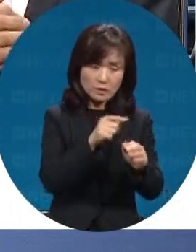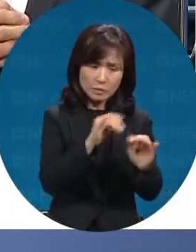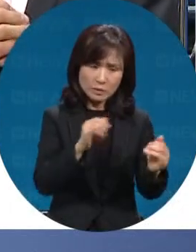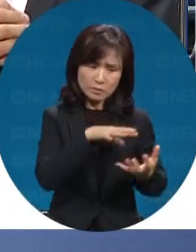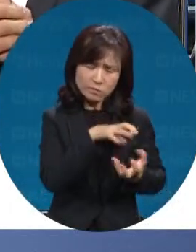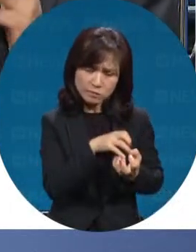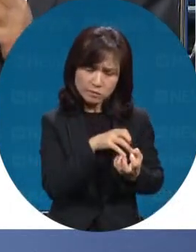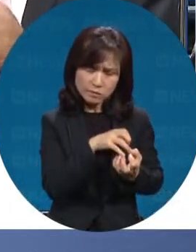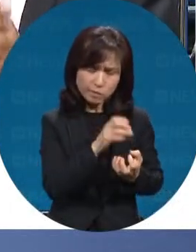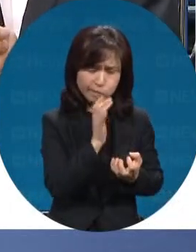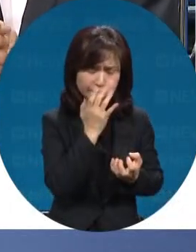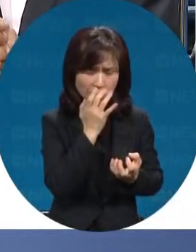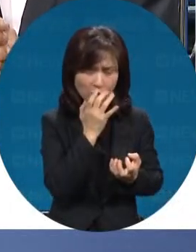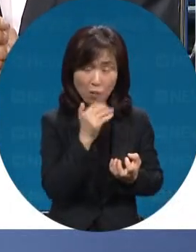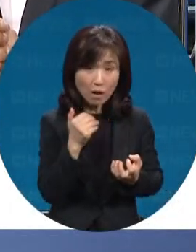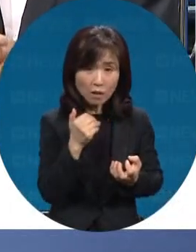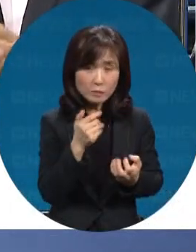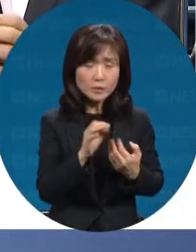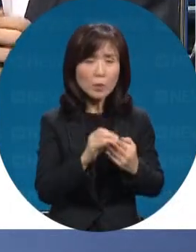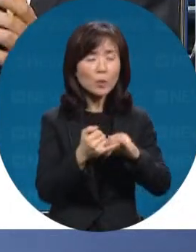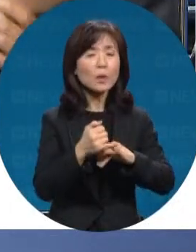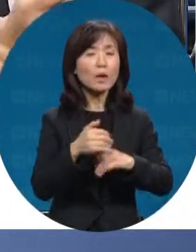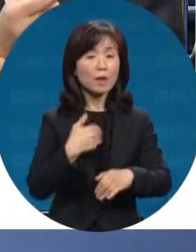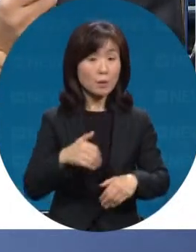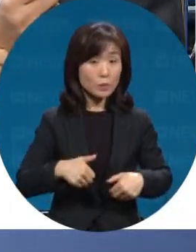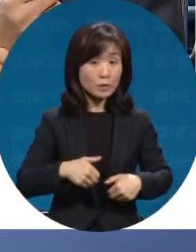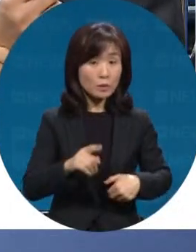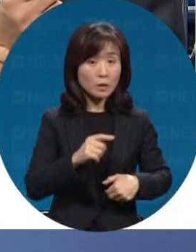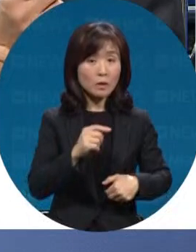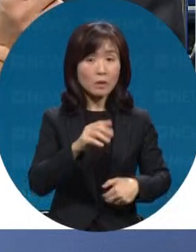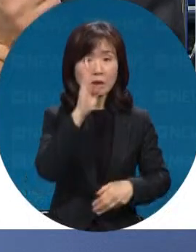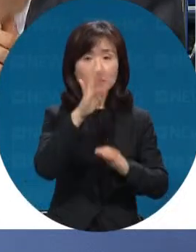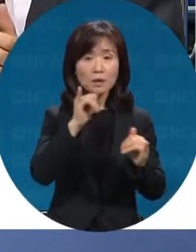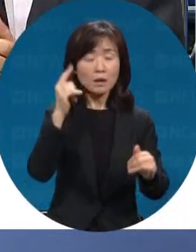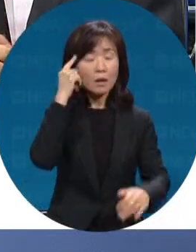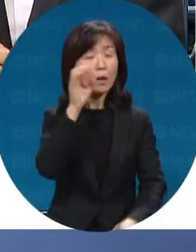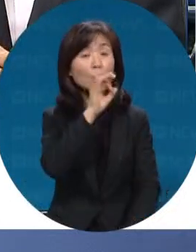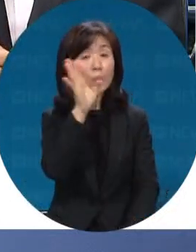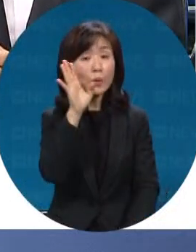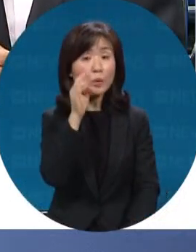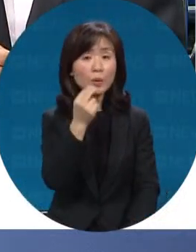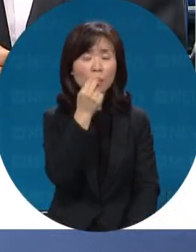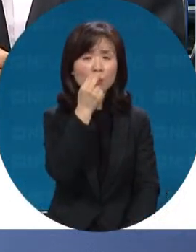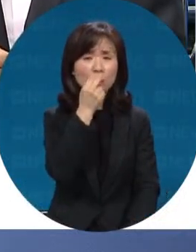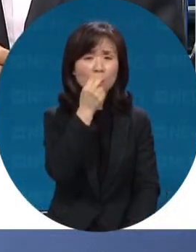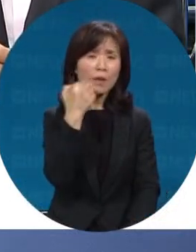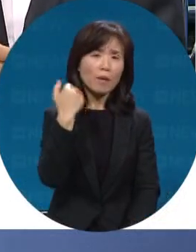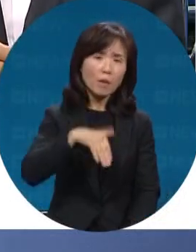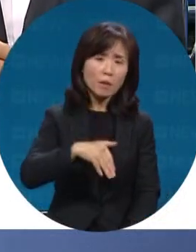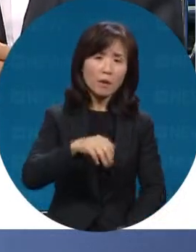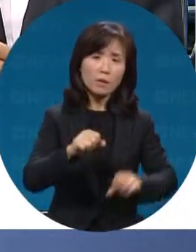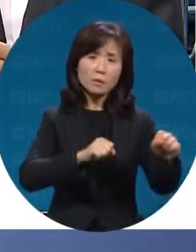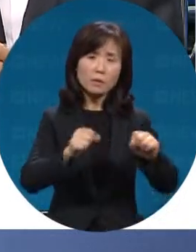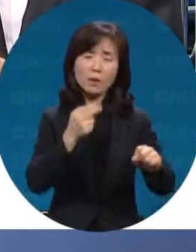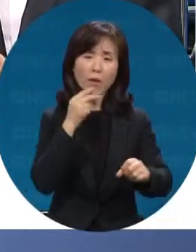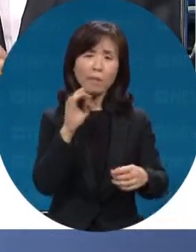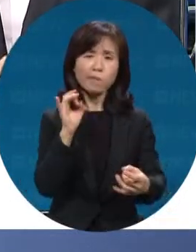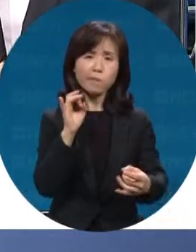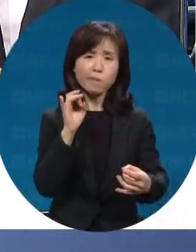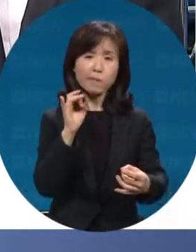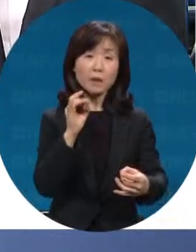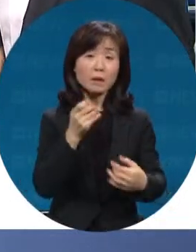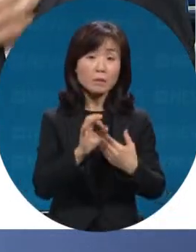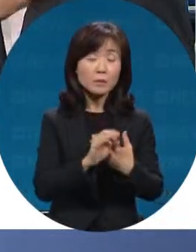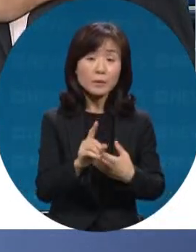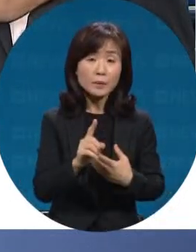아닌지 모르시면 알아두셔야 될 거는 환자가 의식이 없고 호흡이 없고 움직임이 없다.